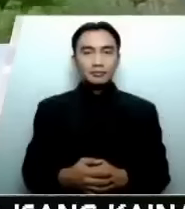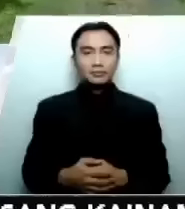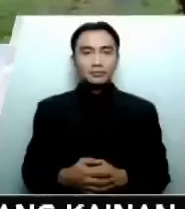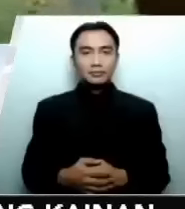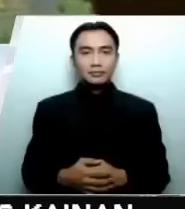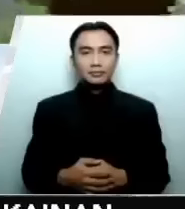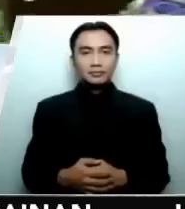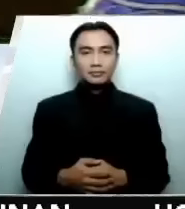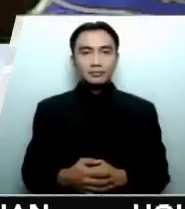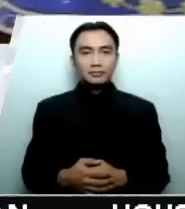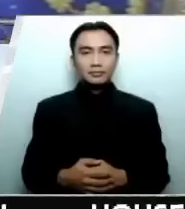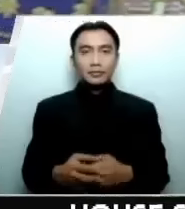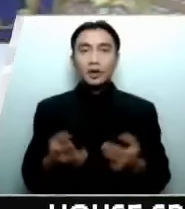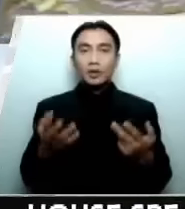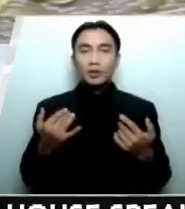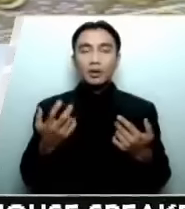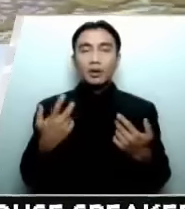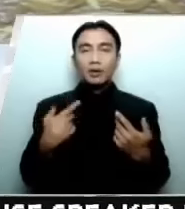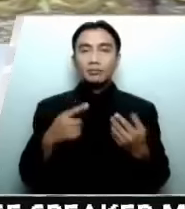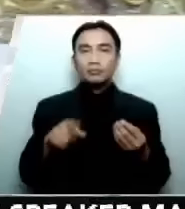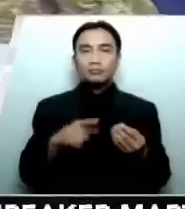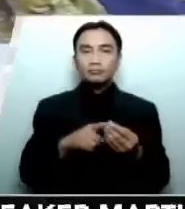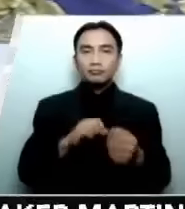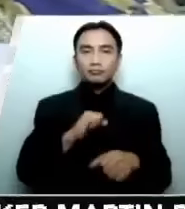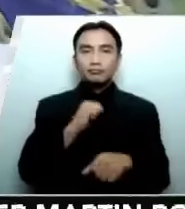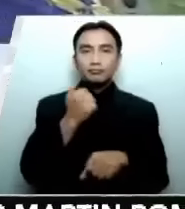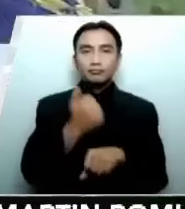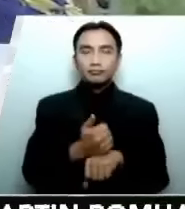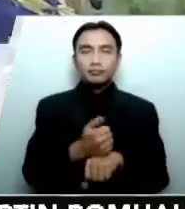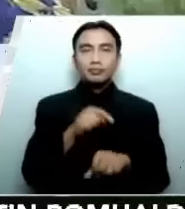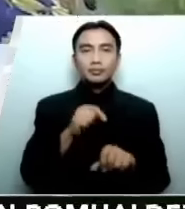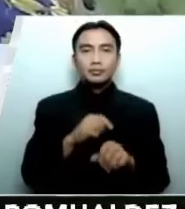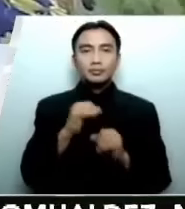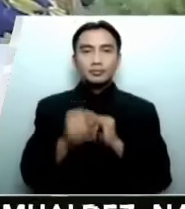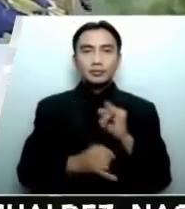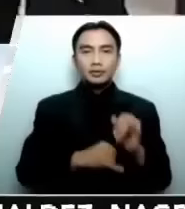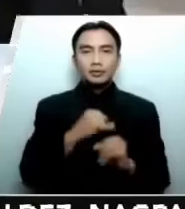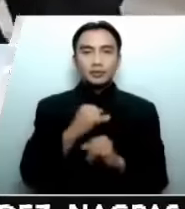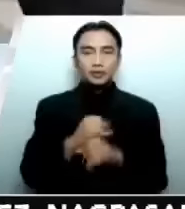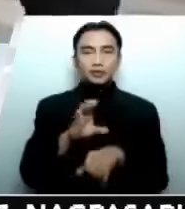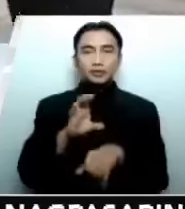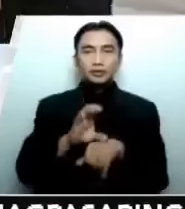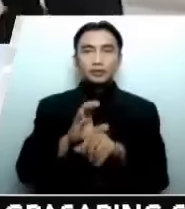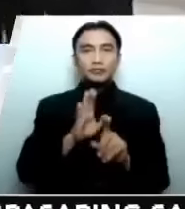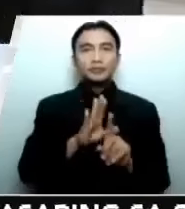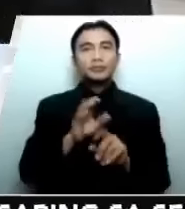Para sa solemn declaration ng pagiging international shrine ng Antipolo Cathedral.